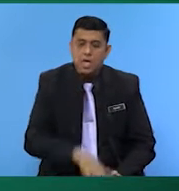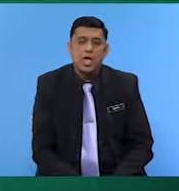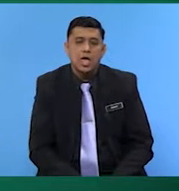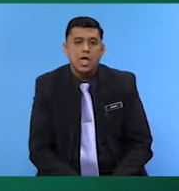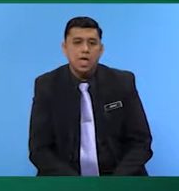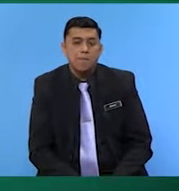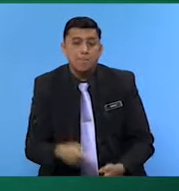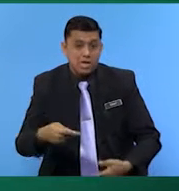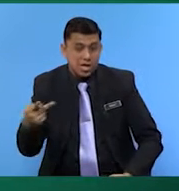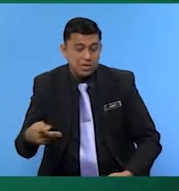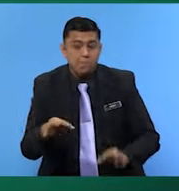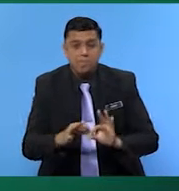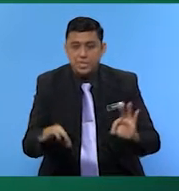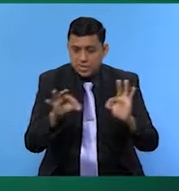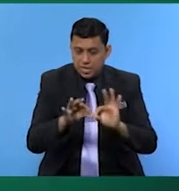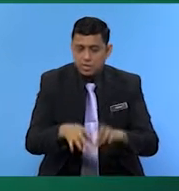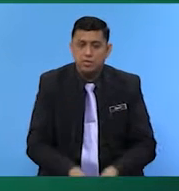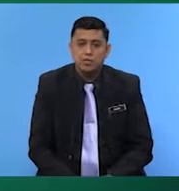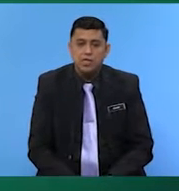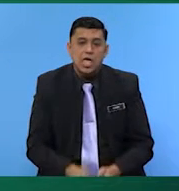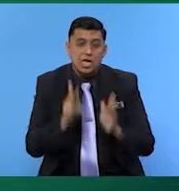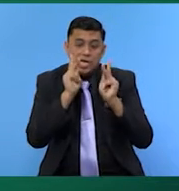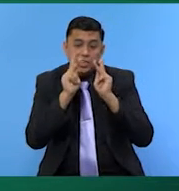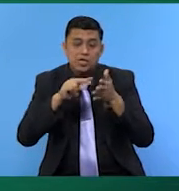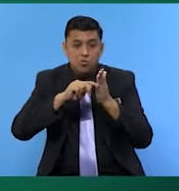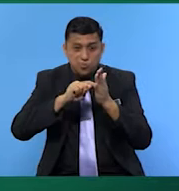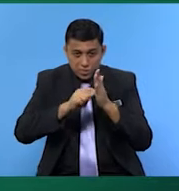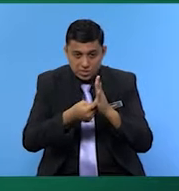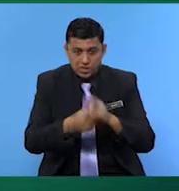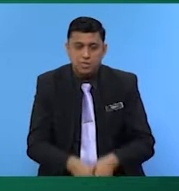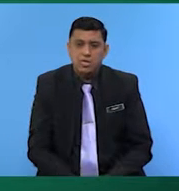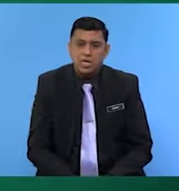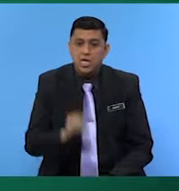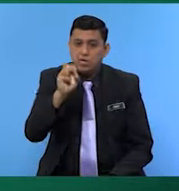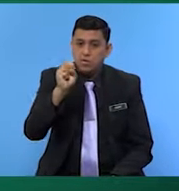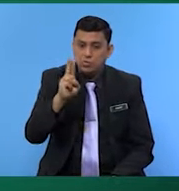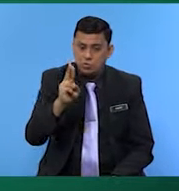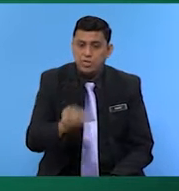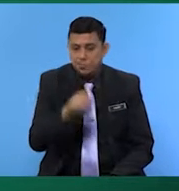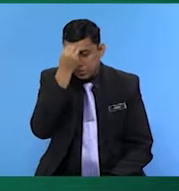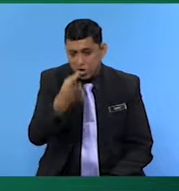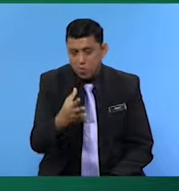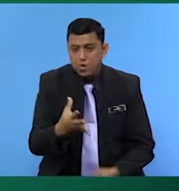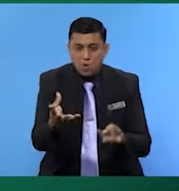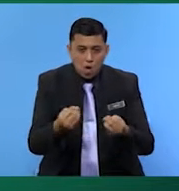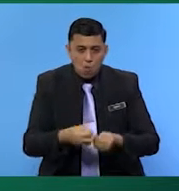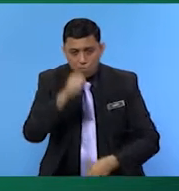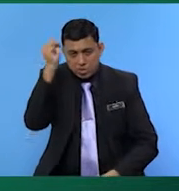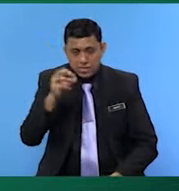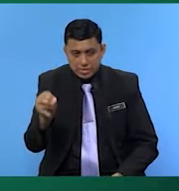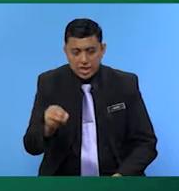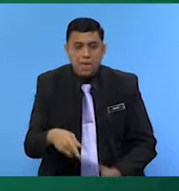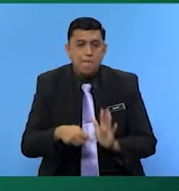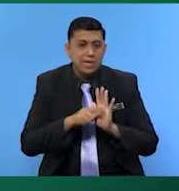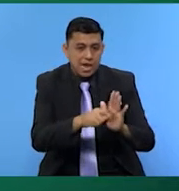anda beri perhatian. Okey, antaranya adalah kata kunci soalan, isu yang diutarakan, kehendak soalan dan